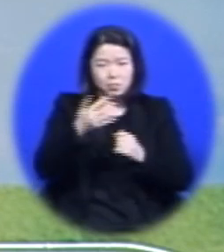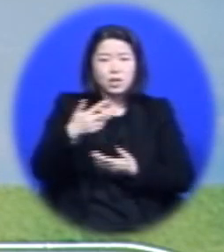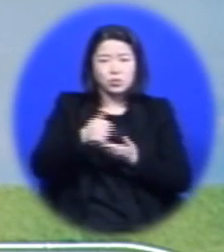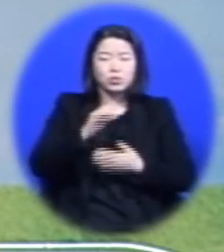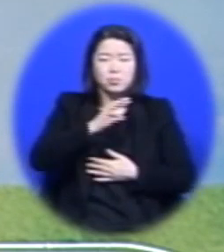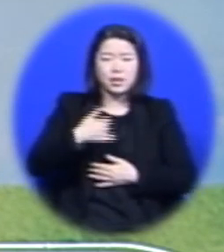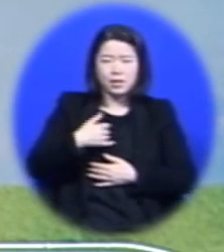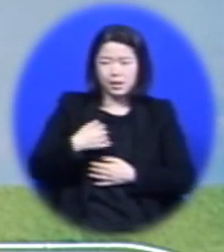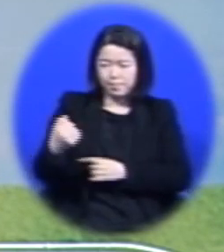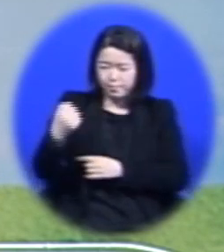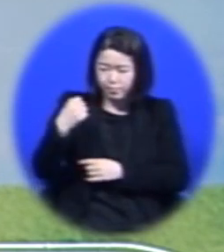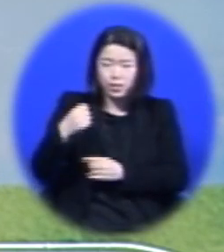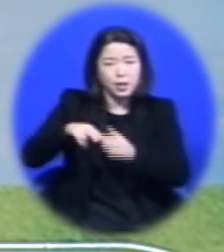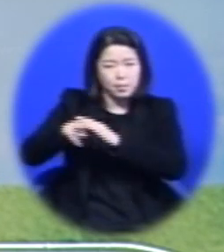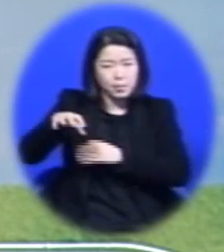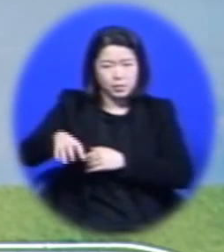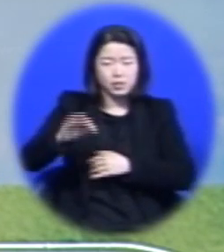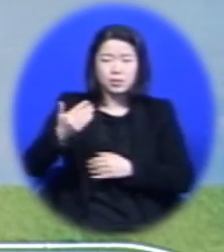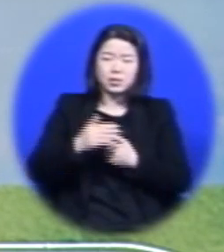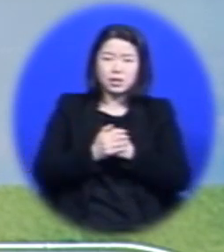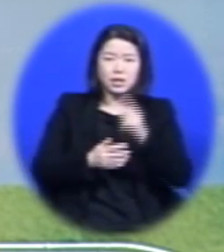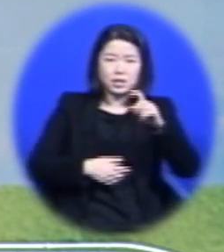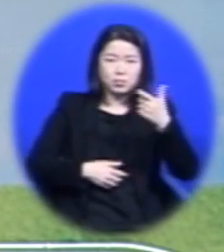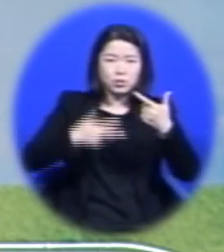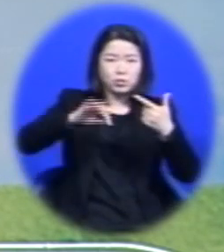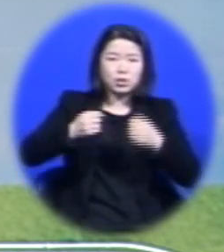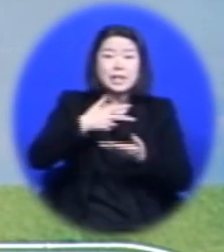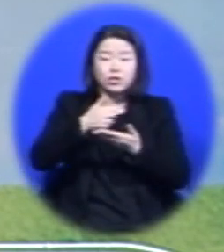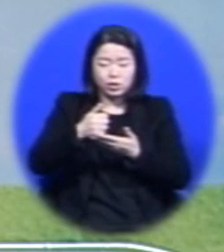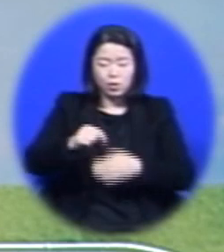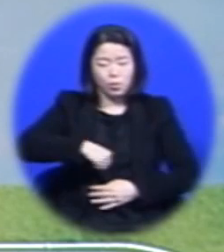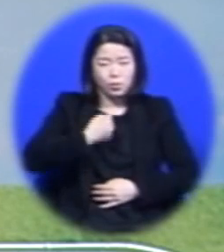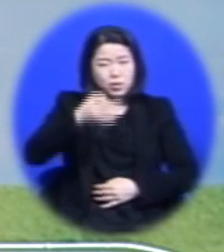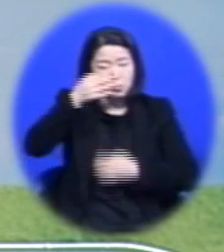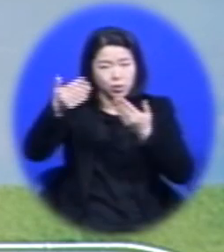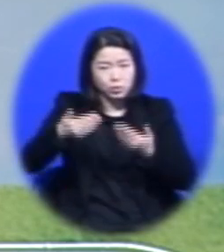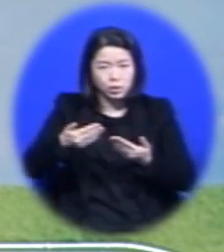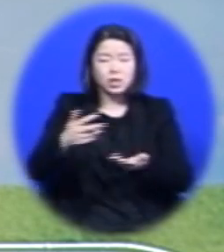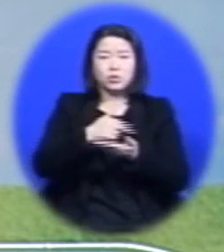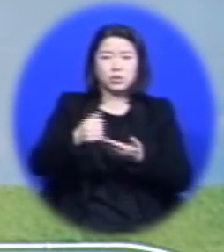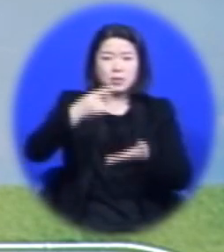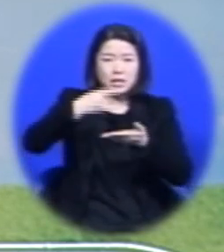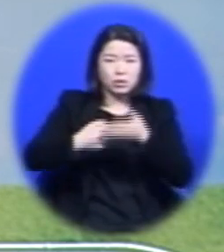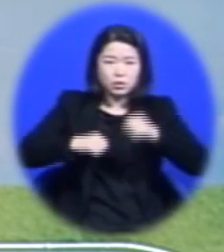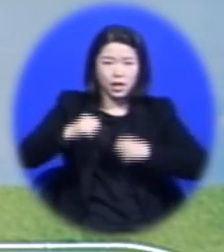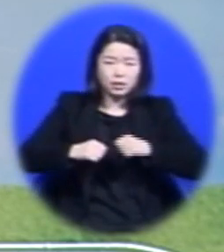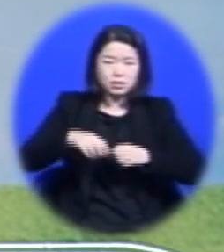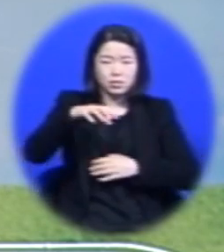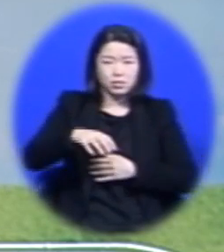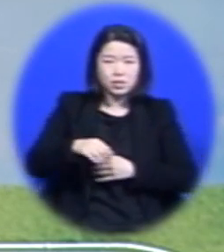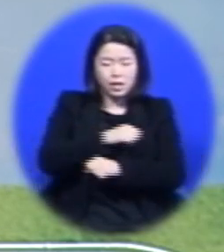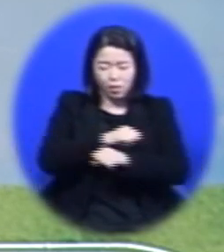든든한 피난처가 되어 주셨습니다 16절의 주님께서 홀로 보여주신 주님의 의로우신 행적을 널리